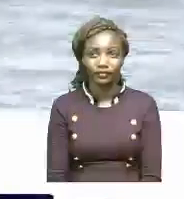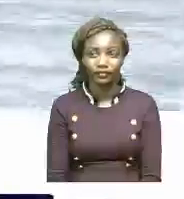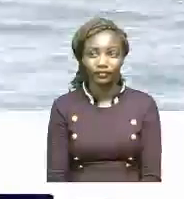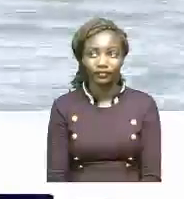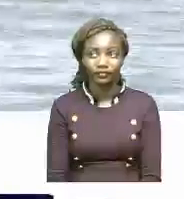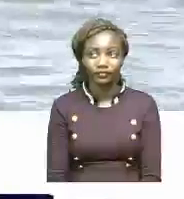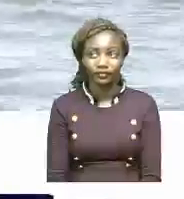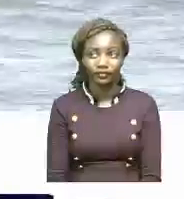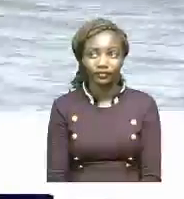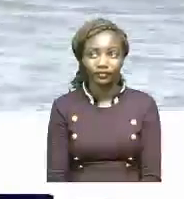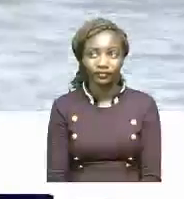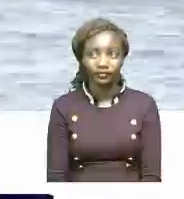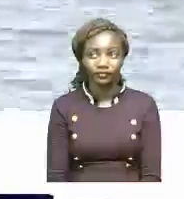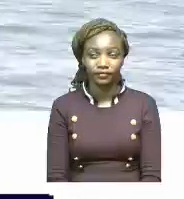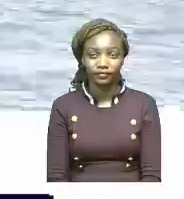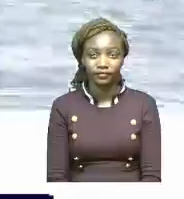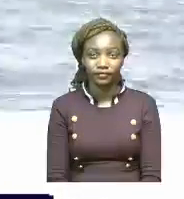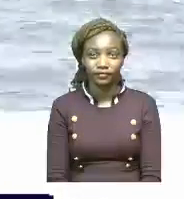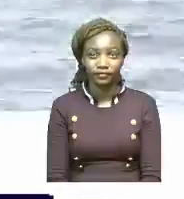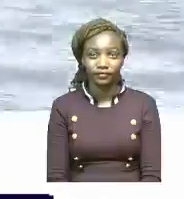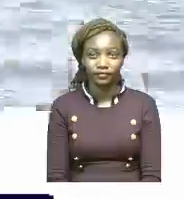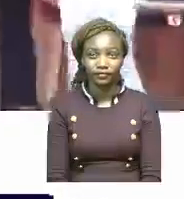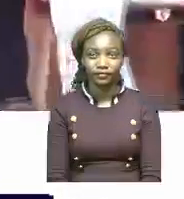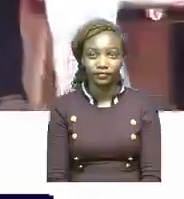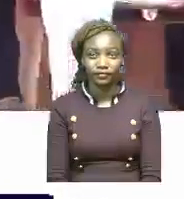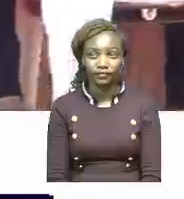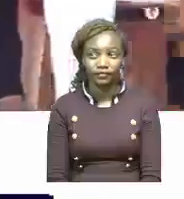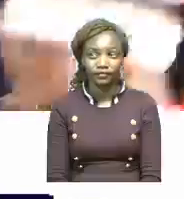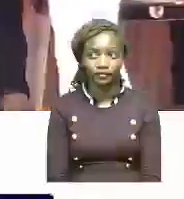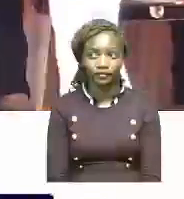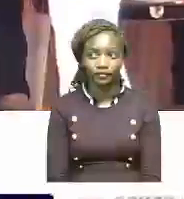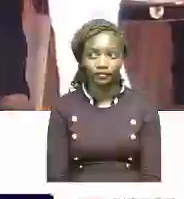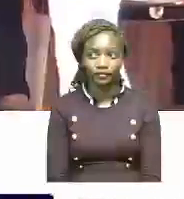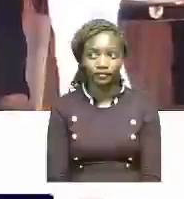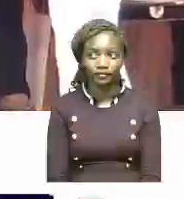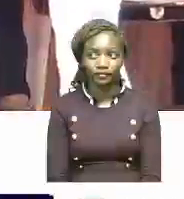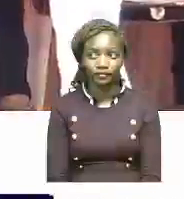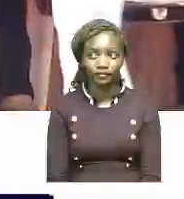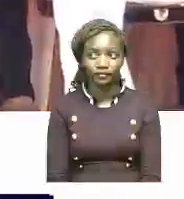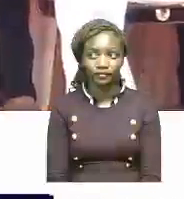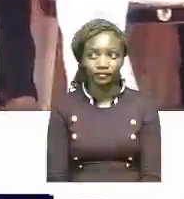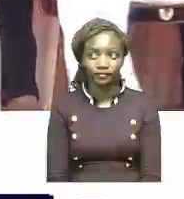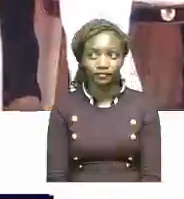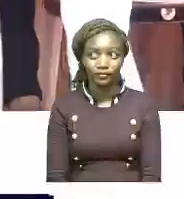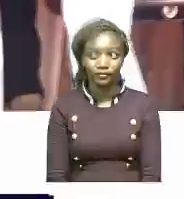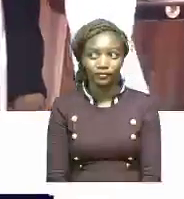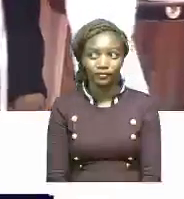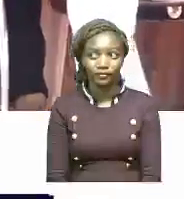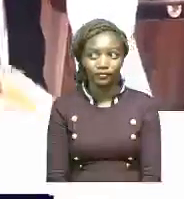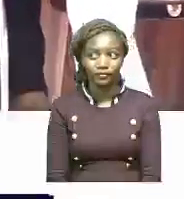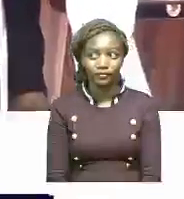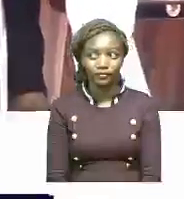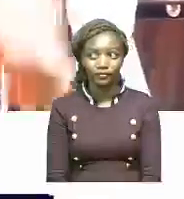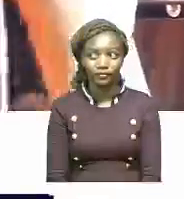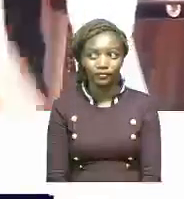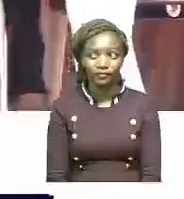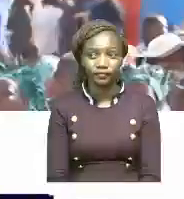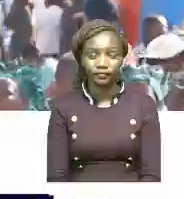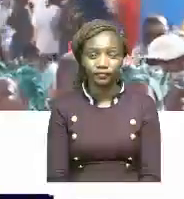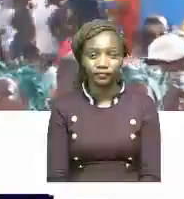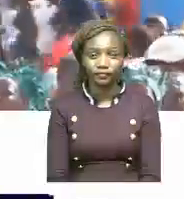mandhari mbwembwe za mashindano hadi kwa siasa, kwani sherehe hizo za Isambo zilivutia viongozi